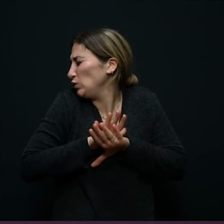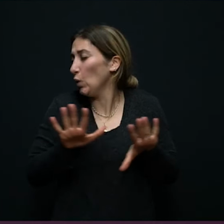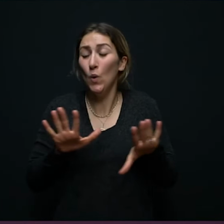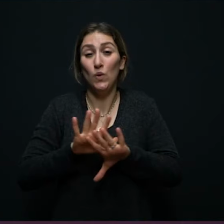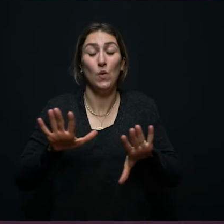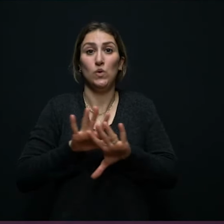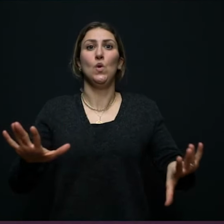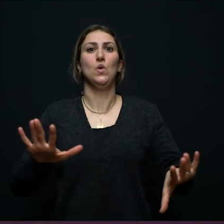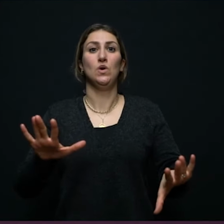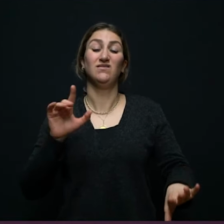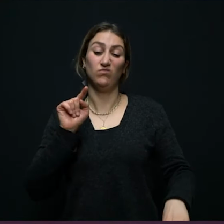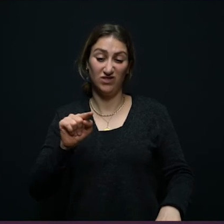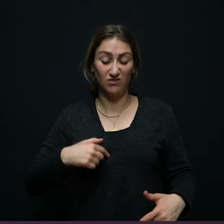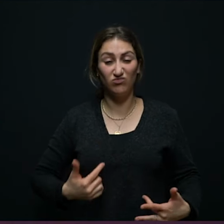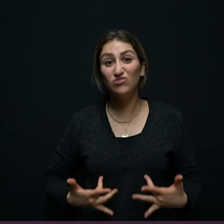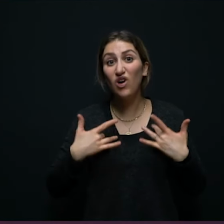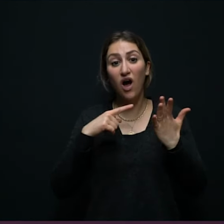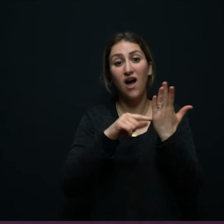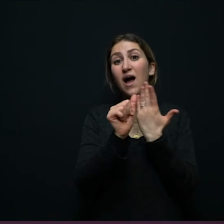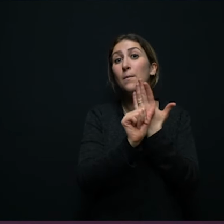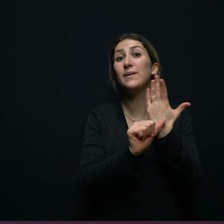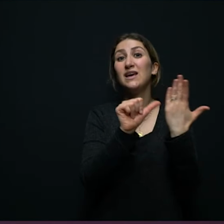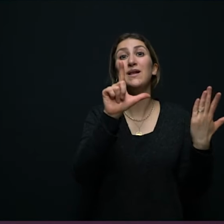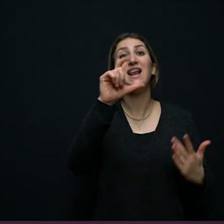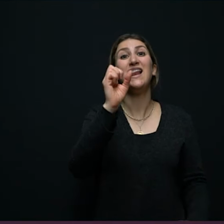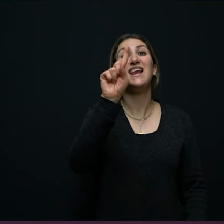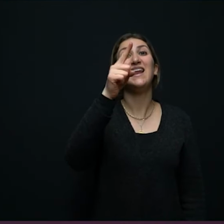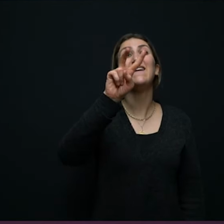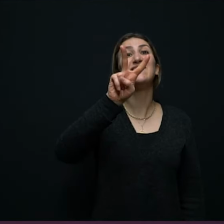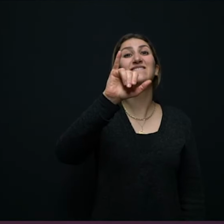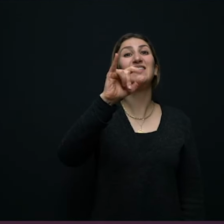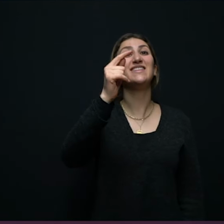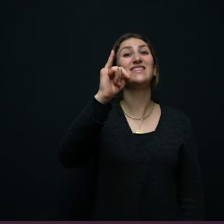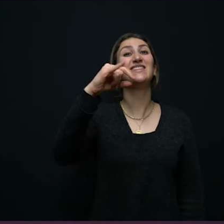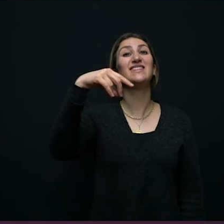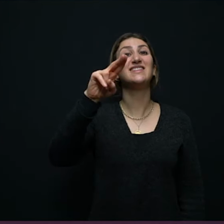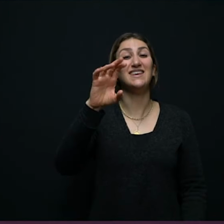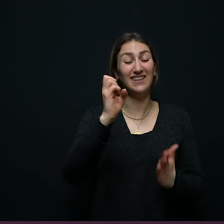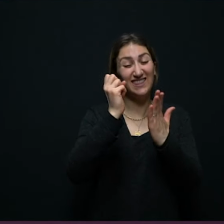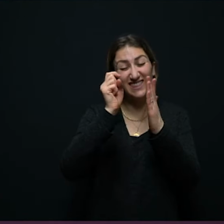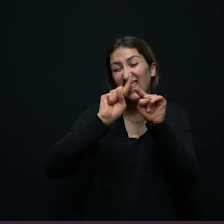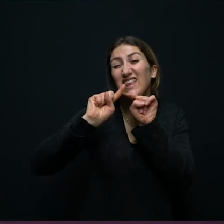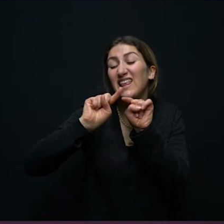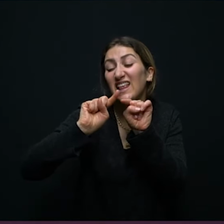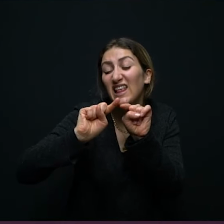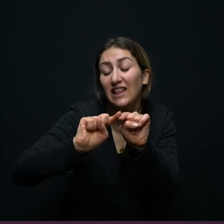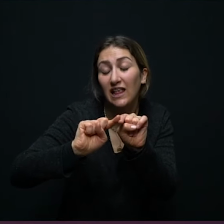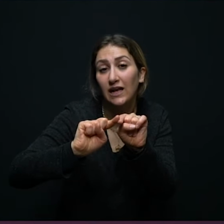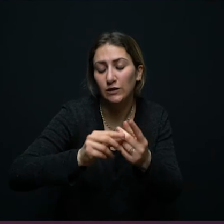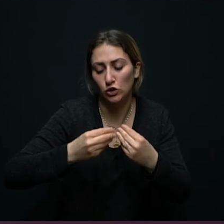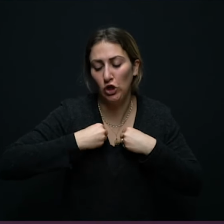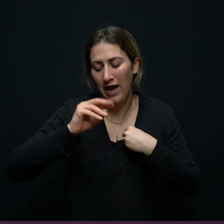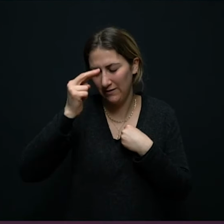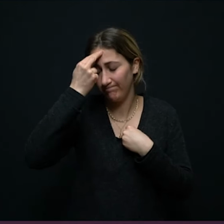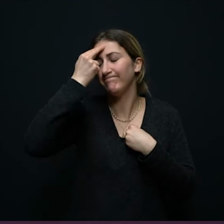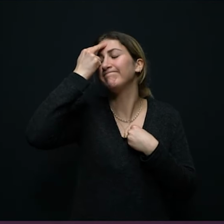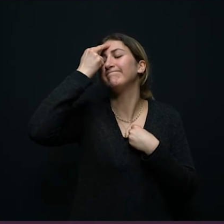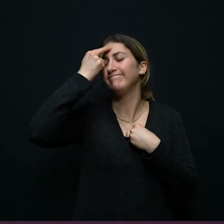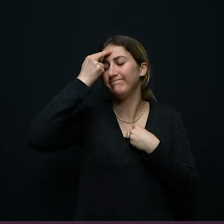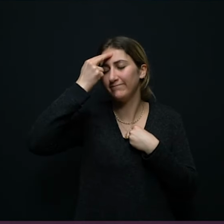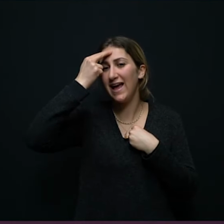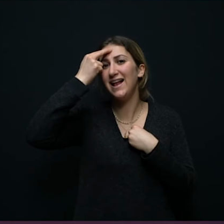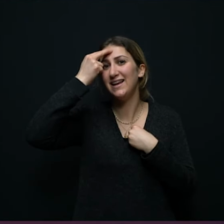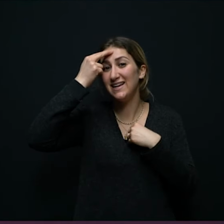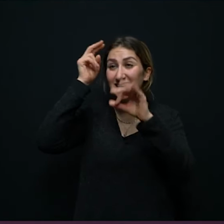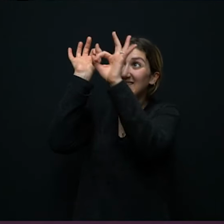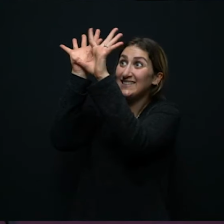de détails est là pour nous rappeler que la sainteté de dieu n'est pas une option vous avez